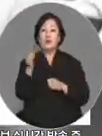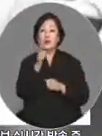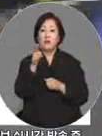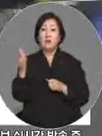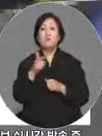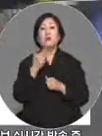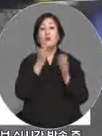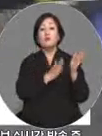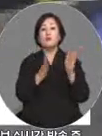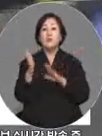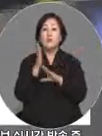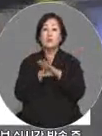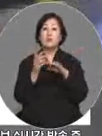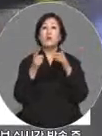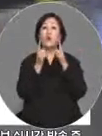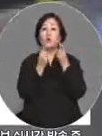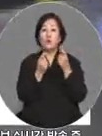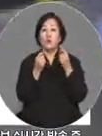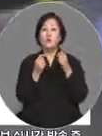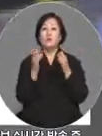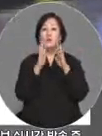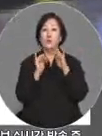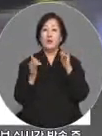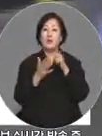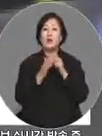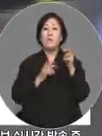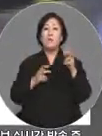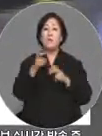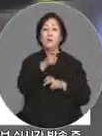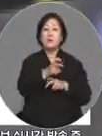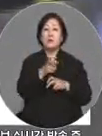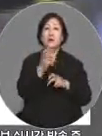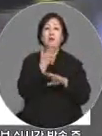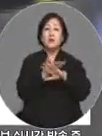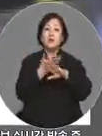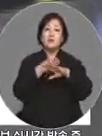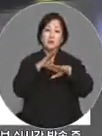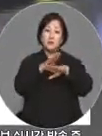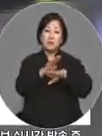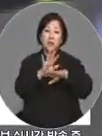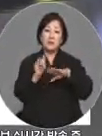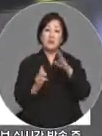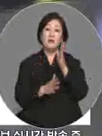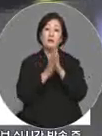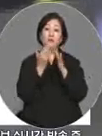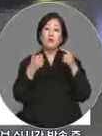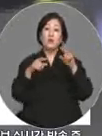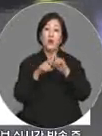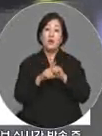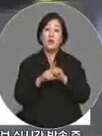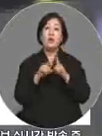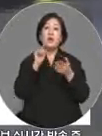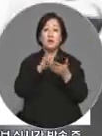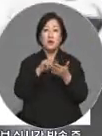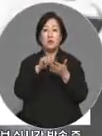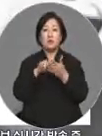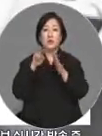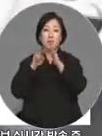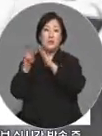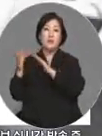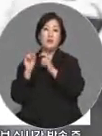나갑니다 같은 시간 버스 앞에 세워진 suv 차량에서 내린 시민도 다급하게 달려갑니다